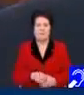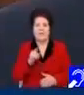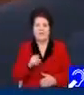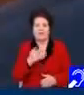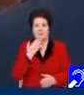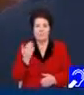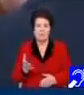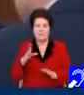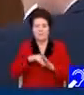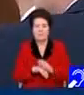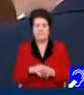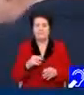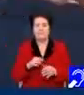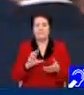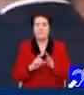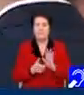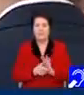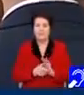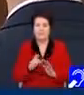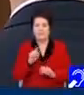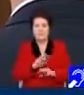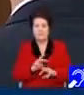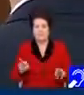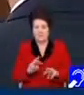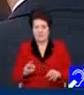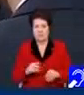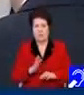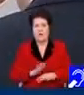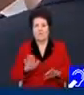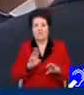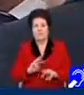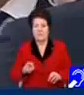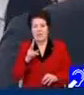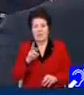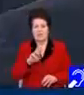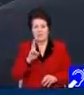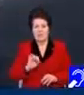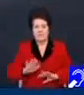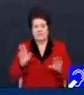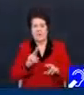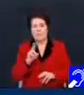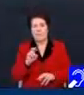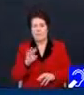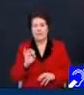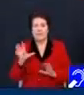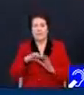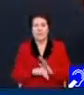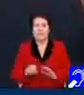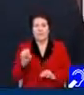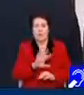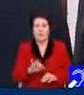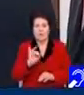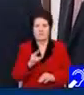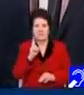ceremoniei de investitură, cabinetul de miniștri a fost completat cu doi vicepremieri. Iurie Leancă a devenit vicepremier pentru integrare europeană